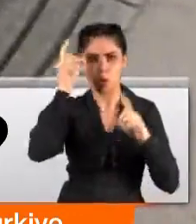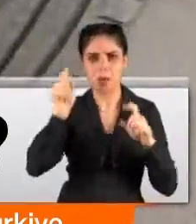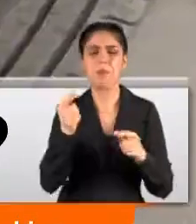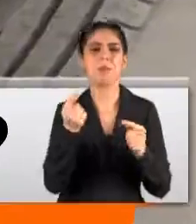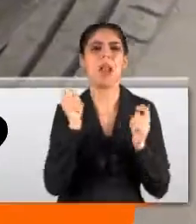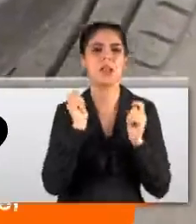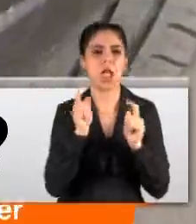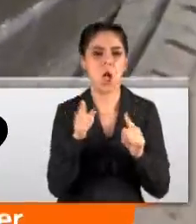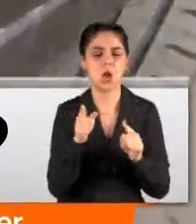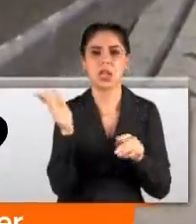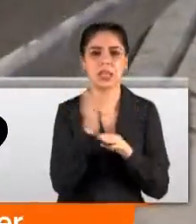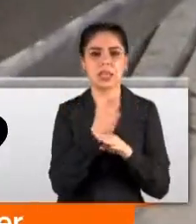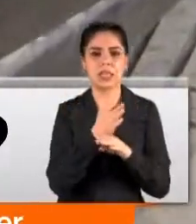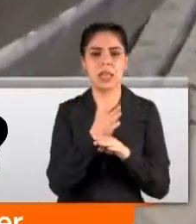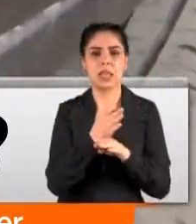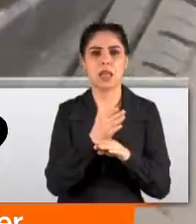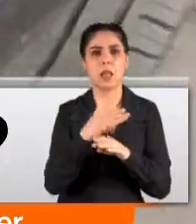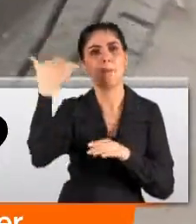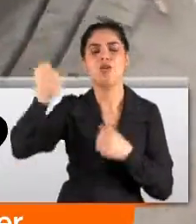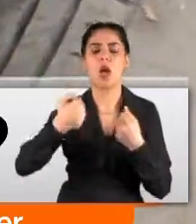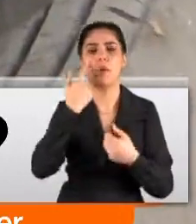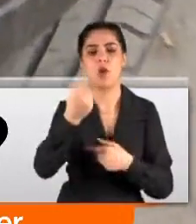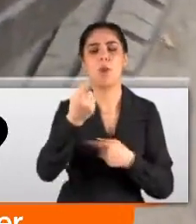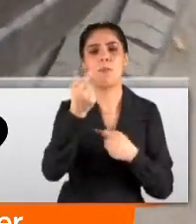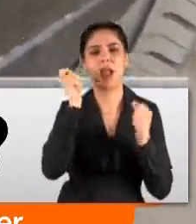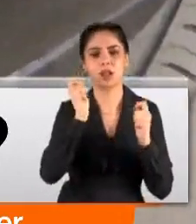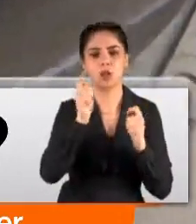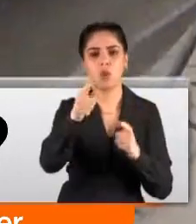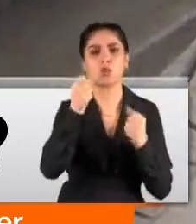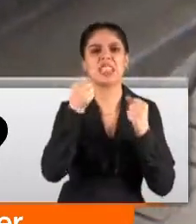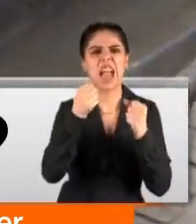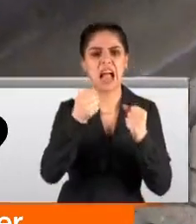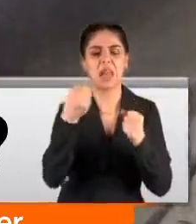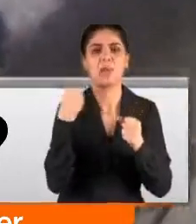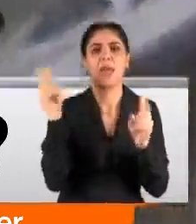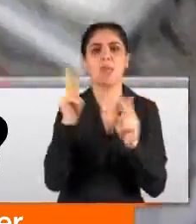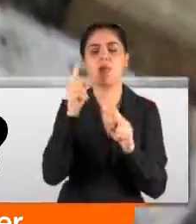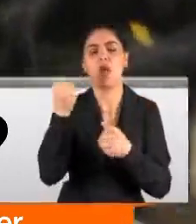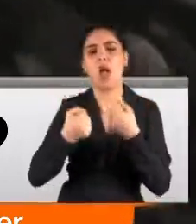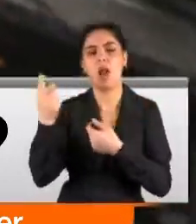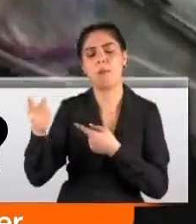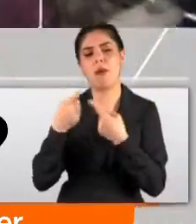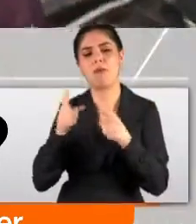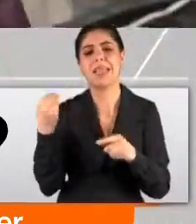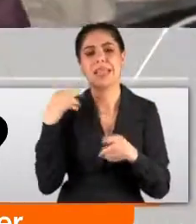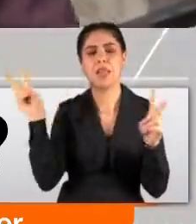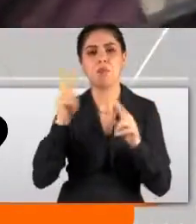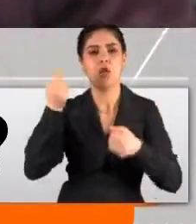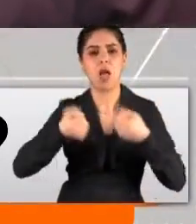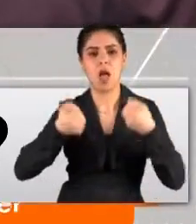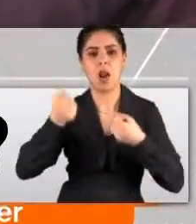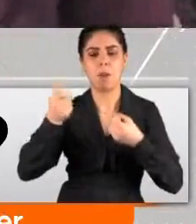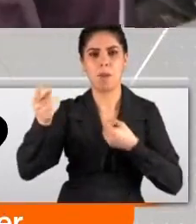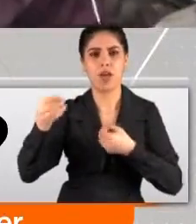biraz zor. Neden? Diğer arabalara göre. Bunun için ki bağlantı ayakları biraz daha sağlam diğer yeni model araçlara göre. Yeni model araçlarda